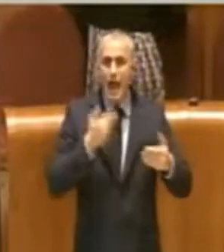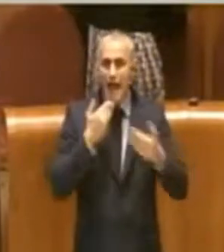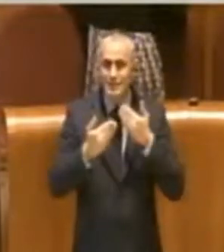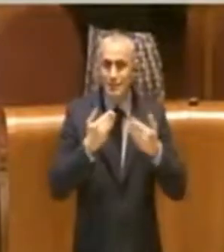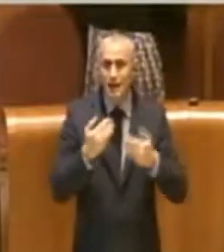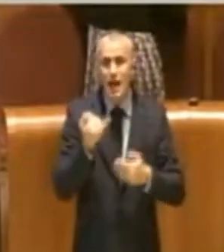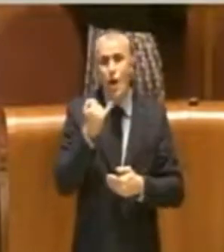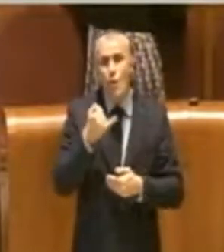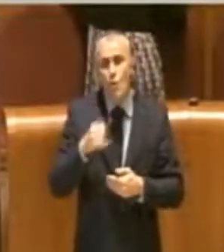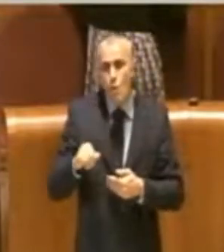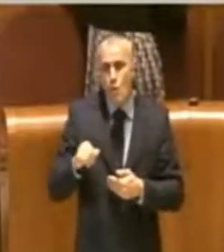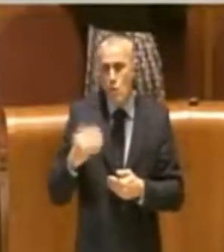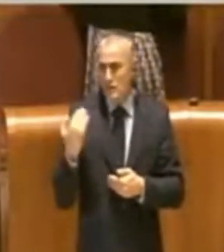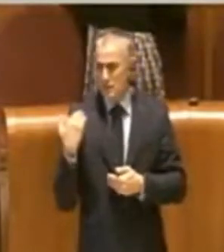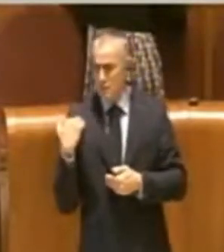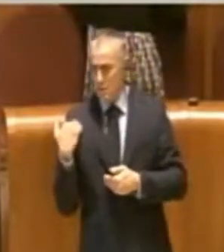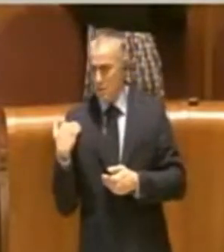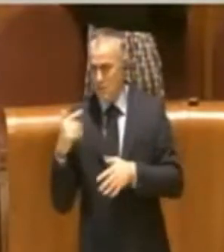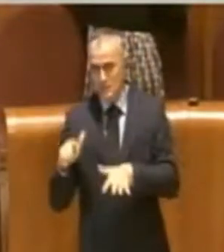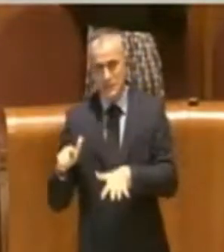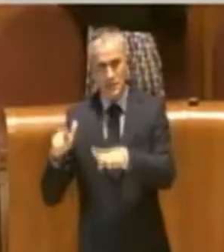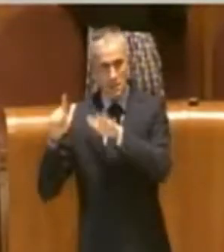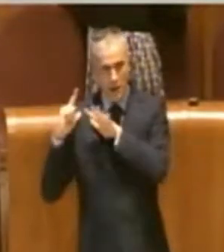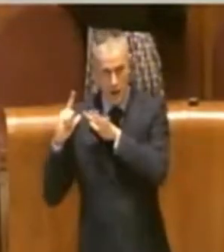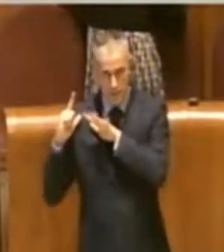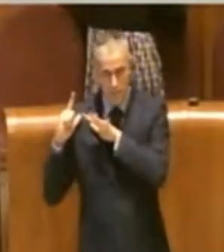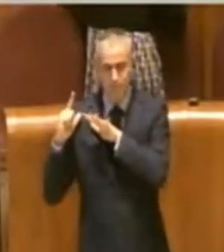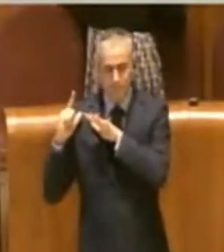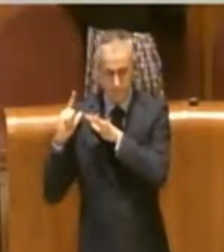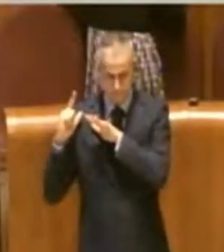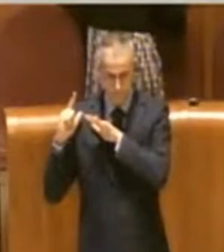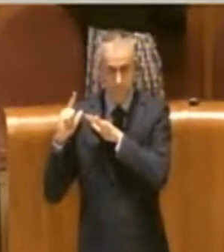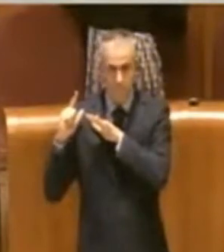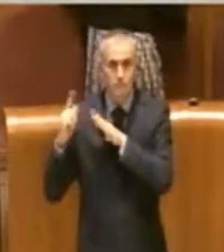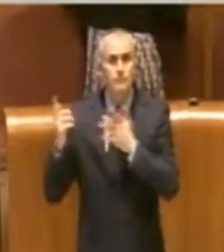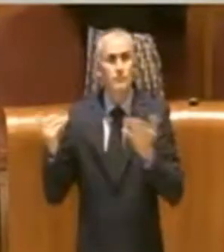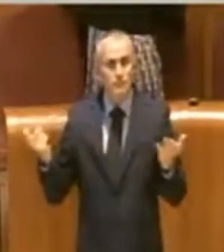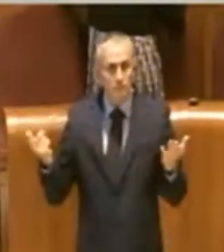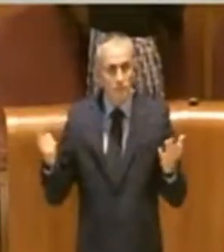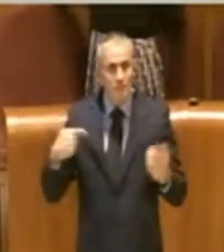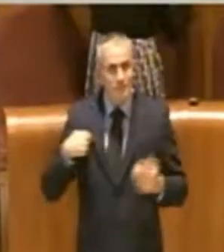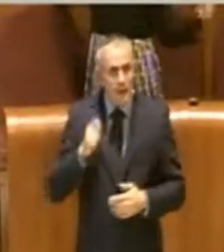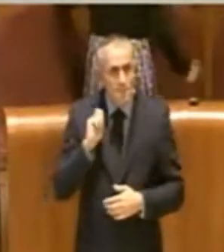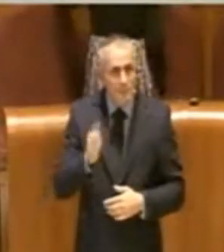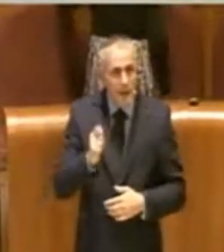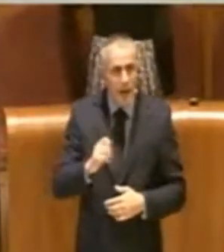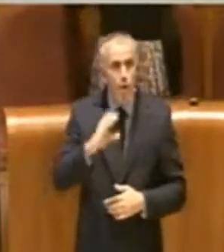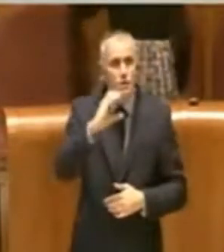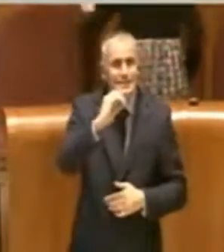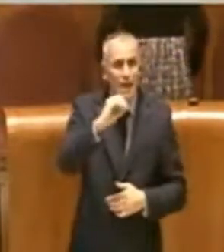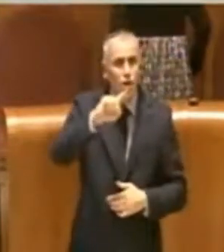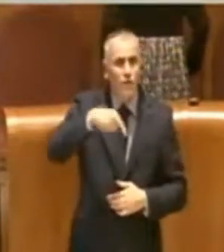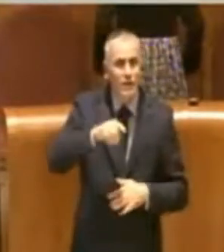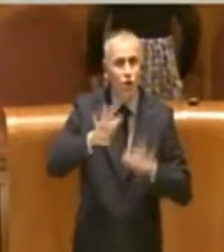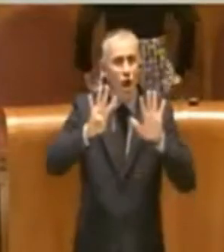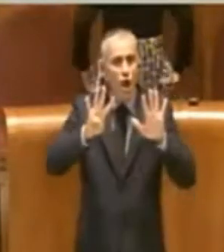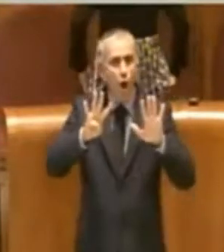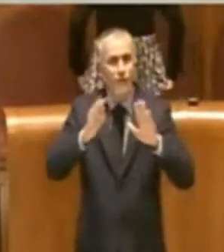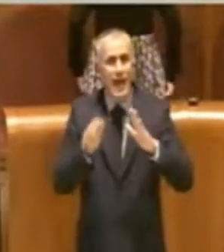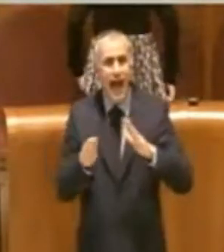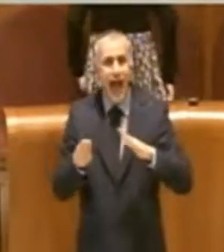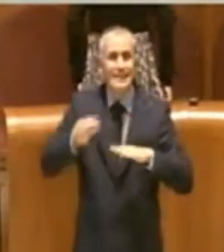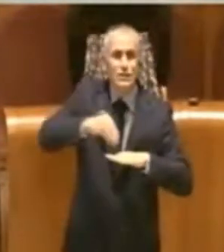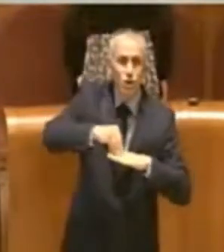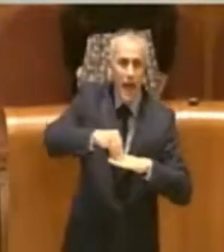l'ultima che abbiamo fatto la settimana scorsa. Paghiamo lo 0,9 di addizionale IRPEF per il